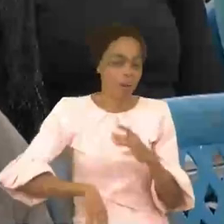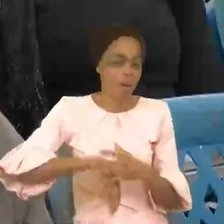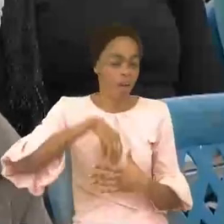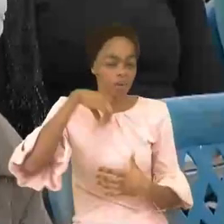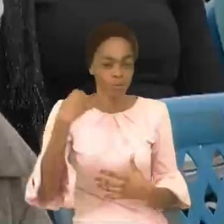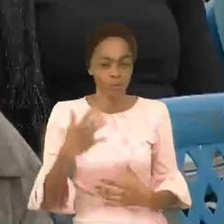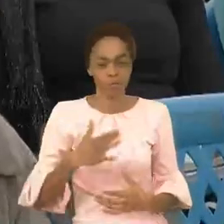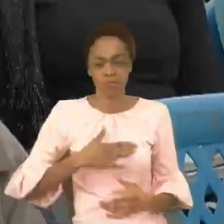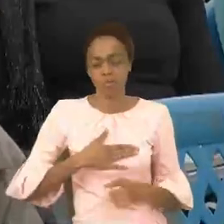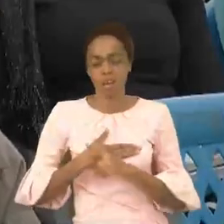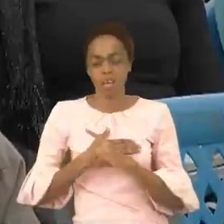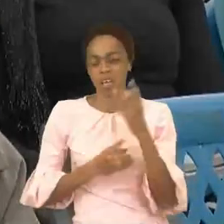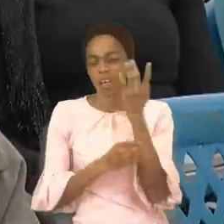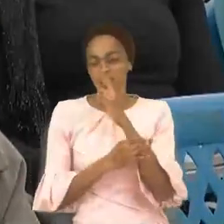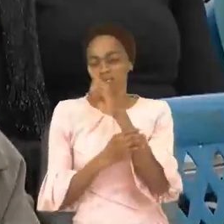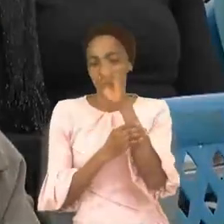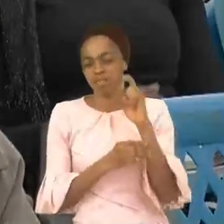Verset